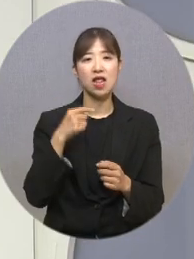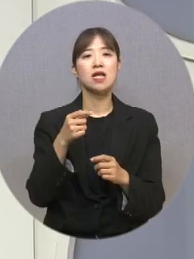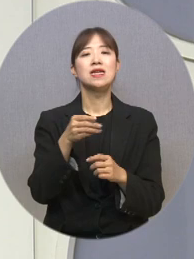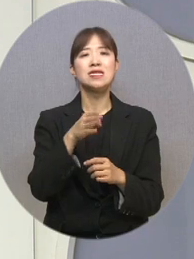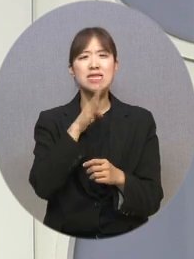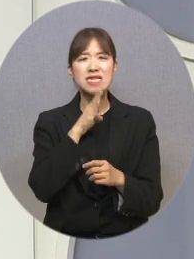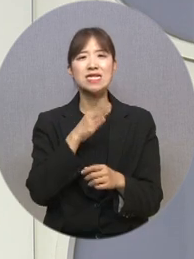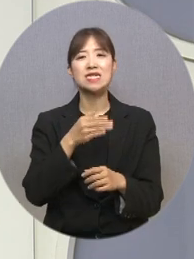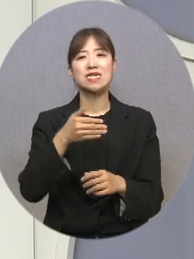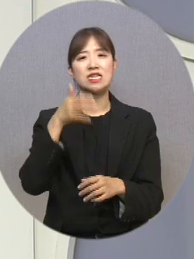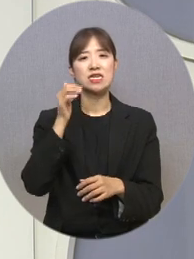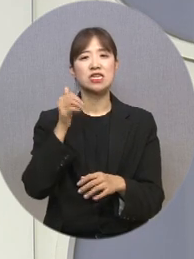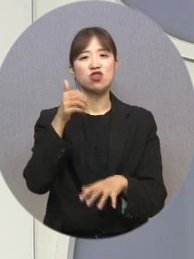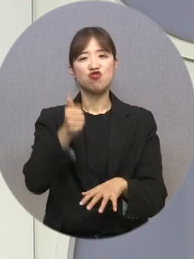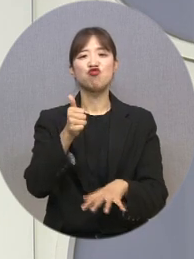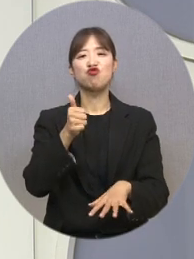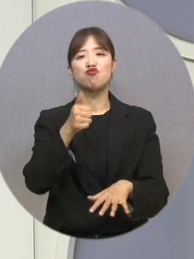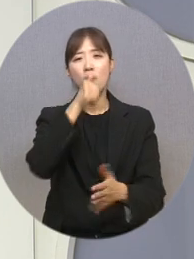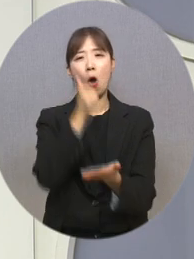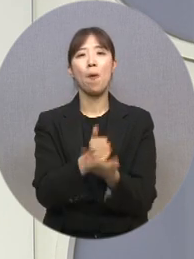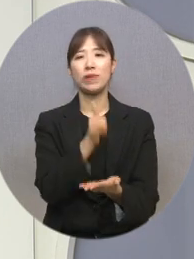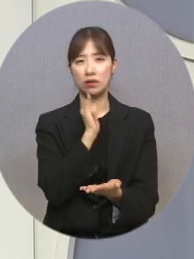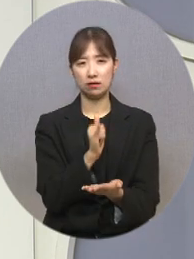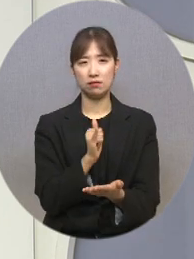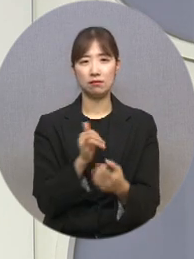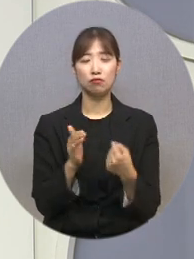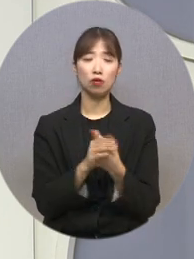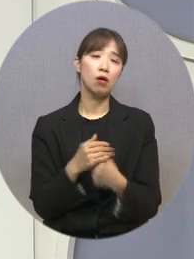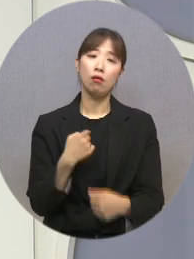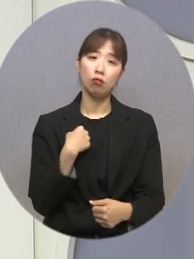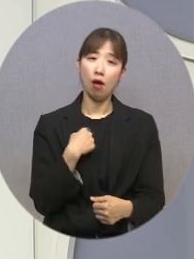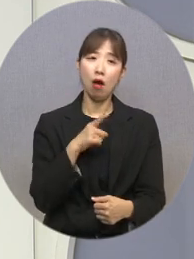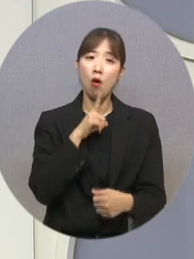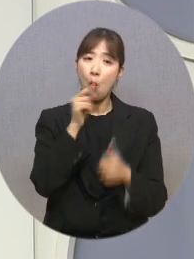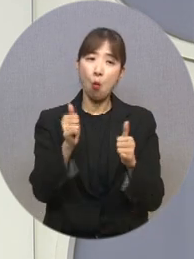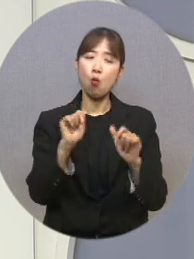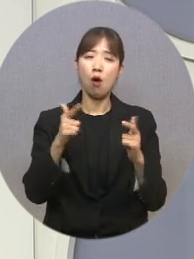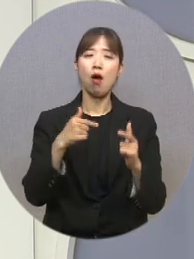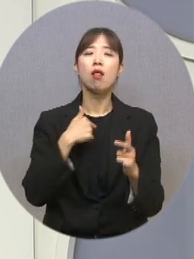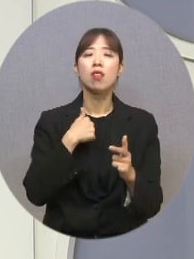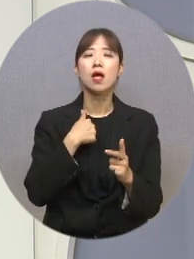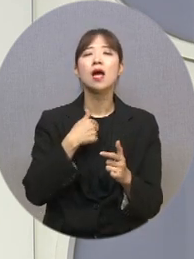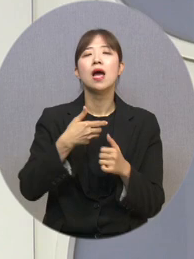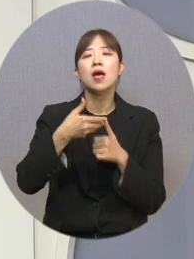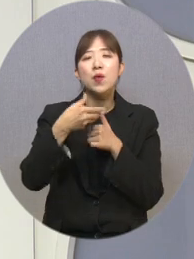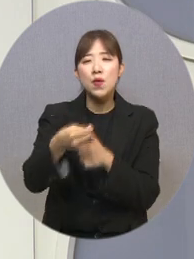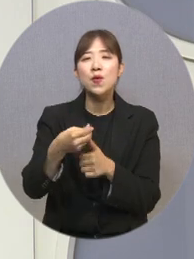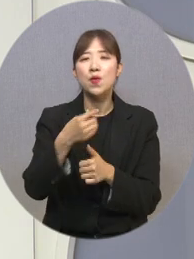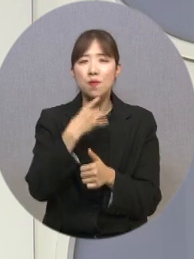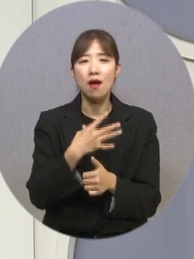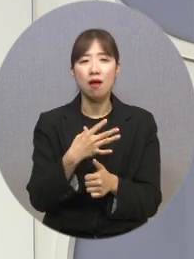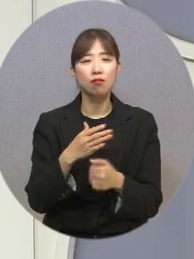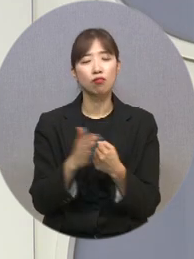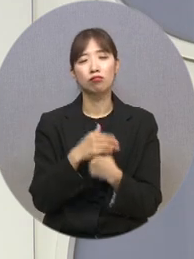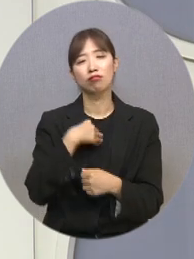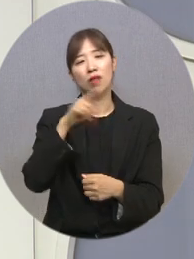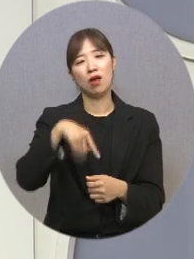있다는 거죠. 그래서 그분을 불렀더니 자기는 고소 당하지도 않았고 참고인에 불과하기 때문에 나올 수 없다는